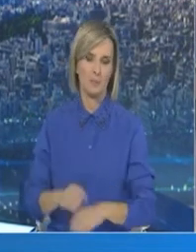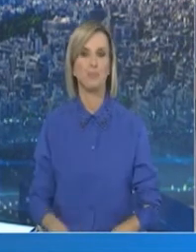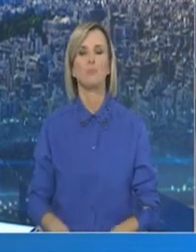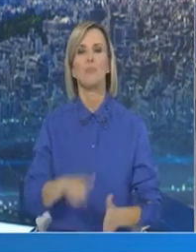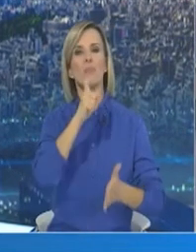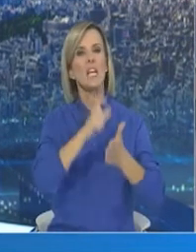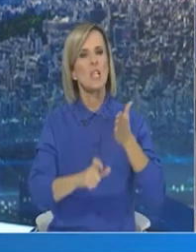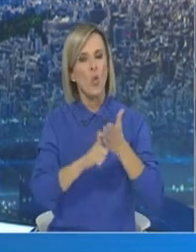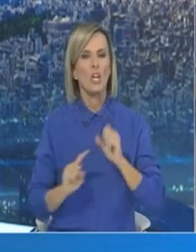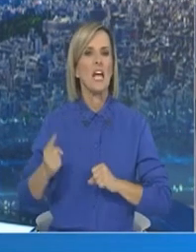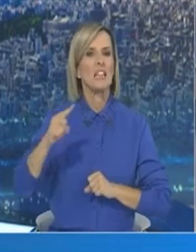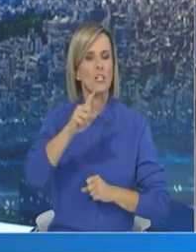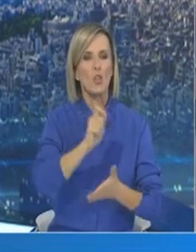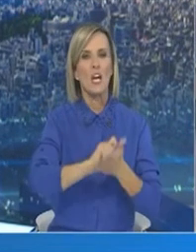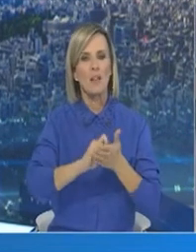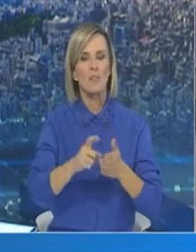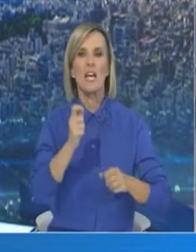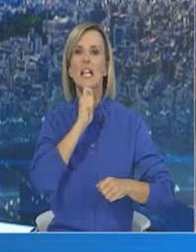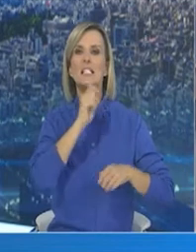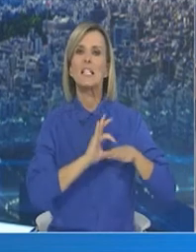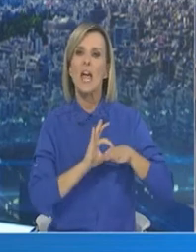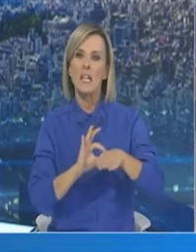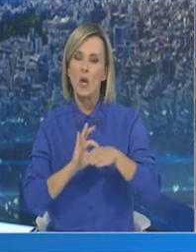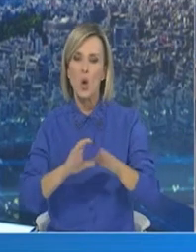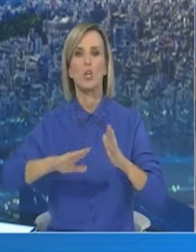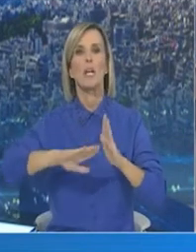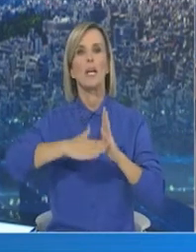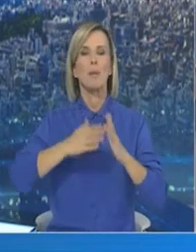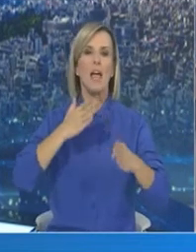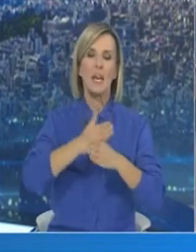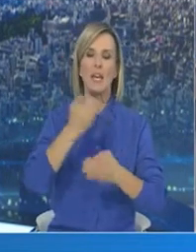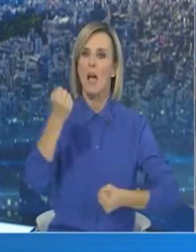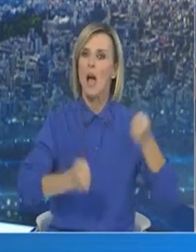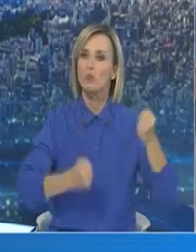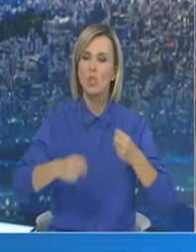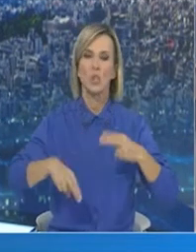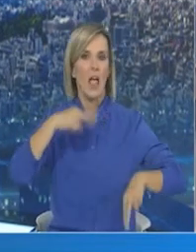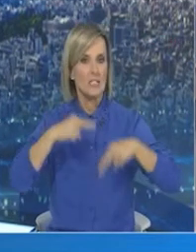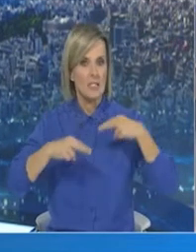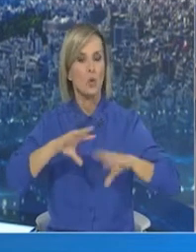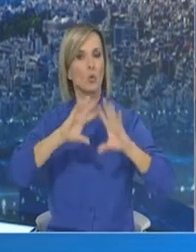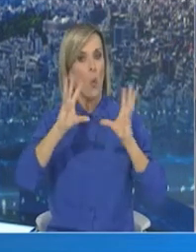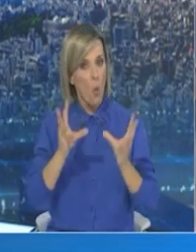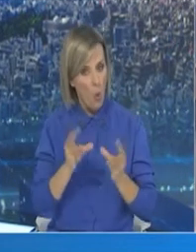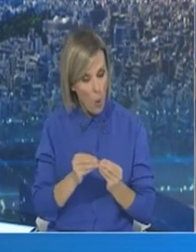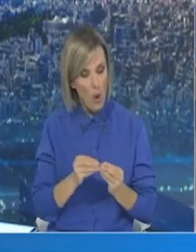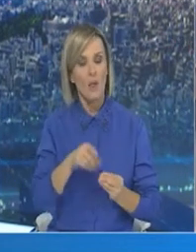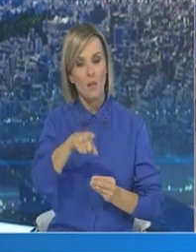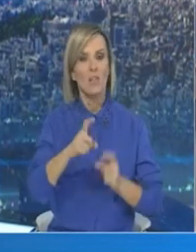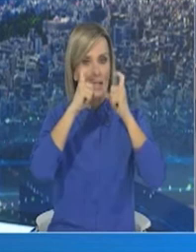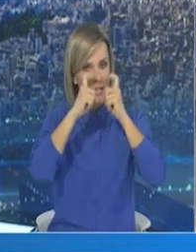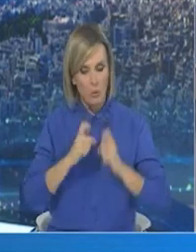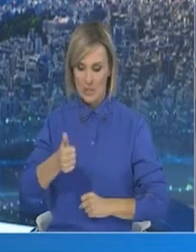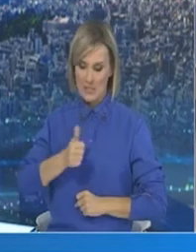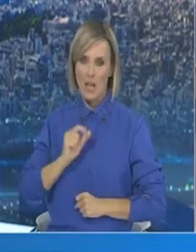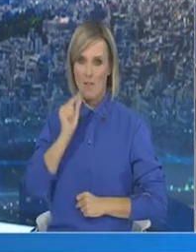ξενοδοχεία, ταξιδιωτικά γραφεία, υπηρεσίες ξεναγών, υπηρεσίες ενοικίας αυτοκίνητων, εστίαση και ούτω καθεξής να υποβάλλονται σε έλεγχο με αυτοδιαγνωστικό